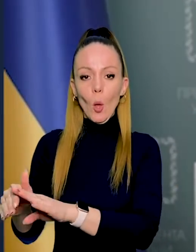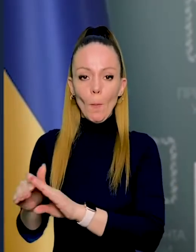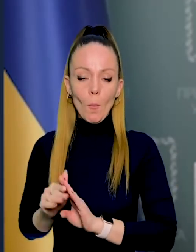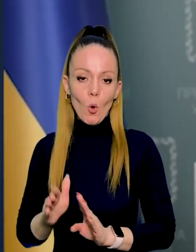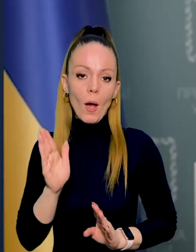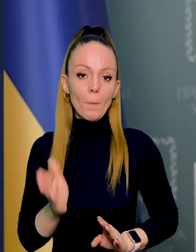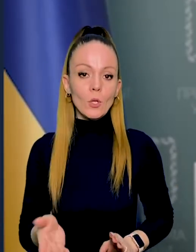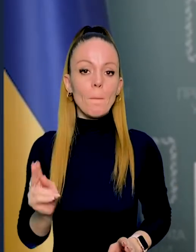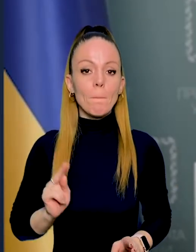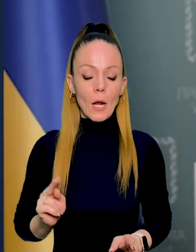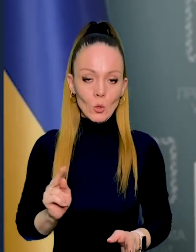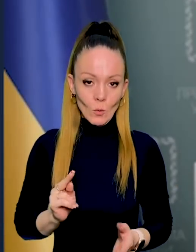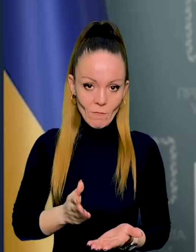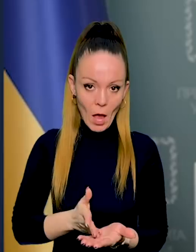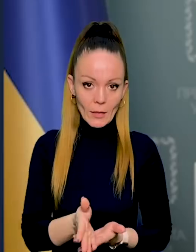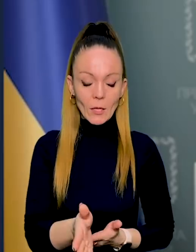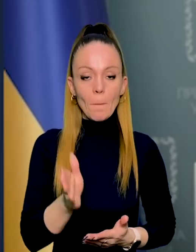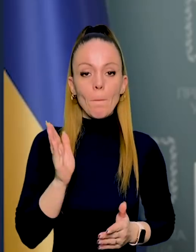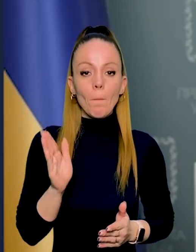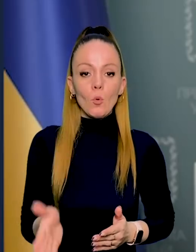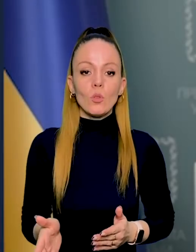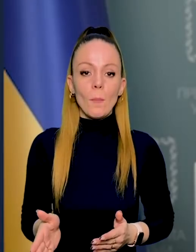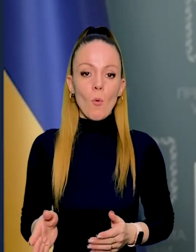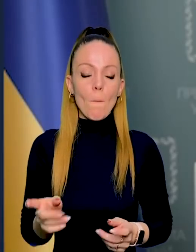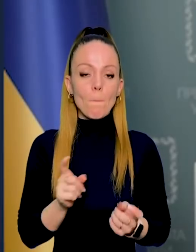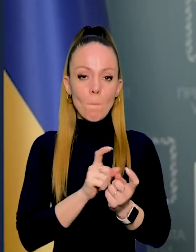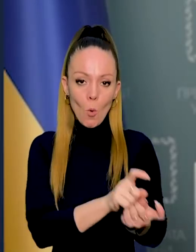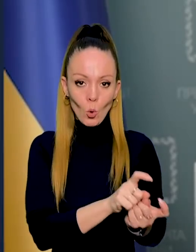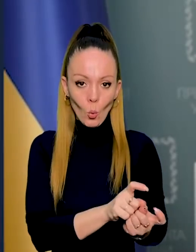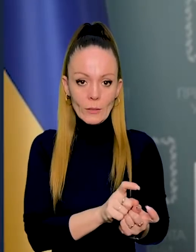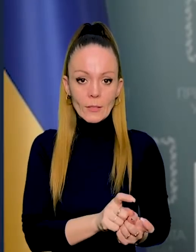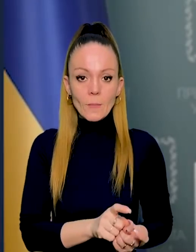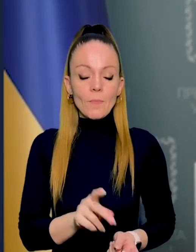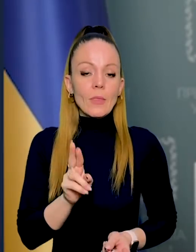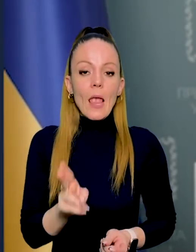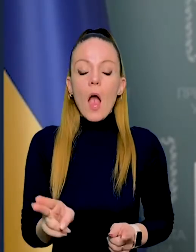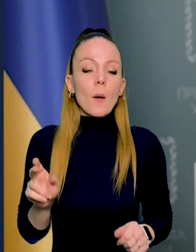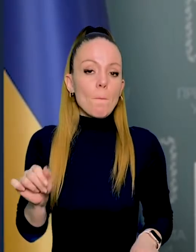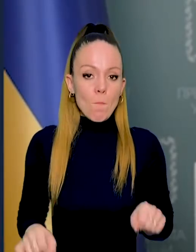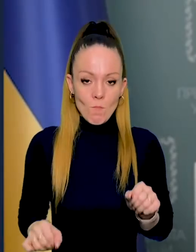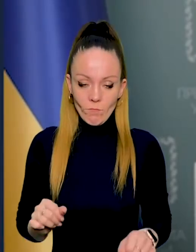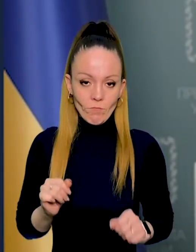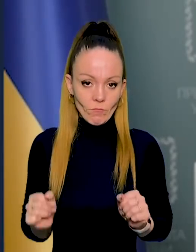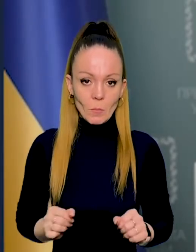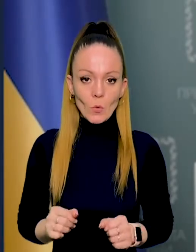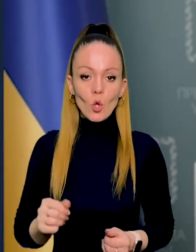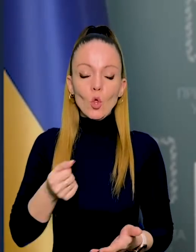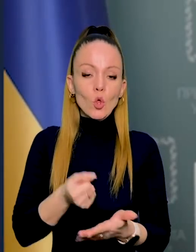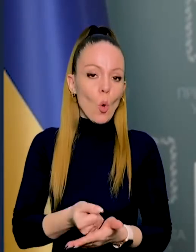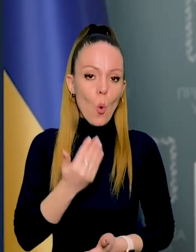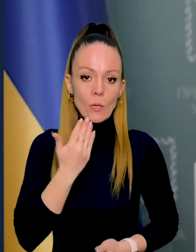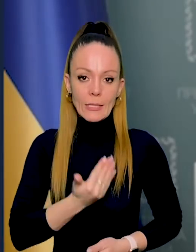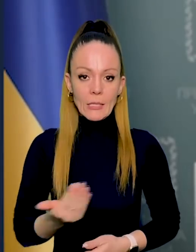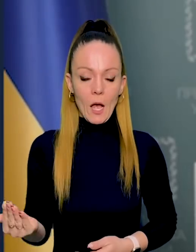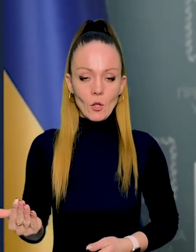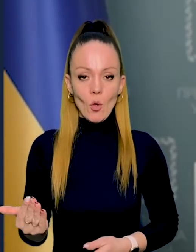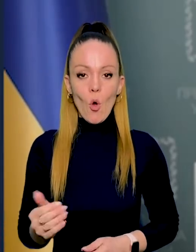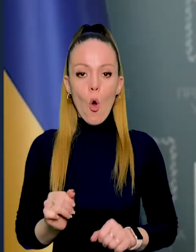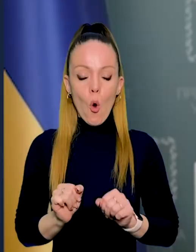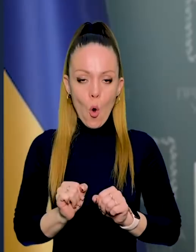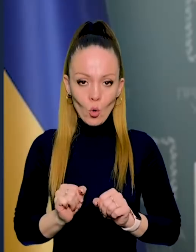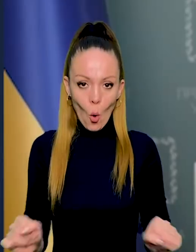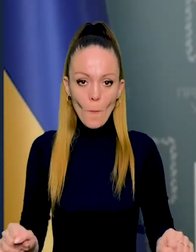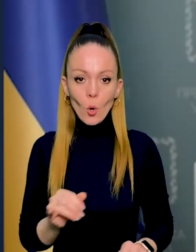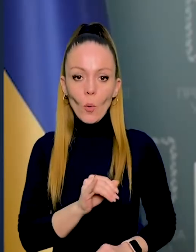пакети санкцій, нова допомога. Будемо працювати, будемо боротись, як тільки ми